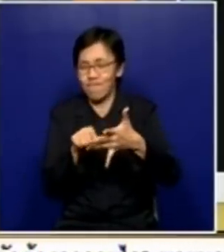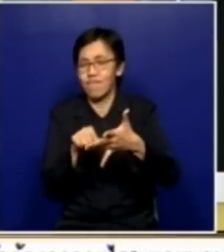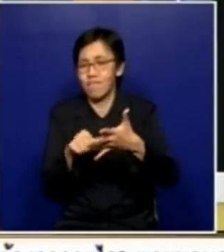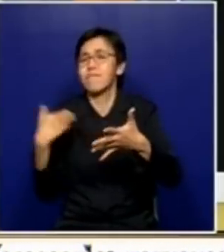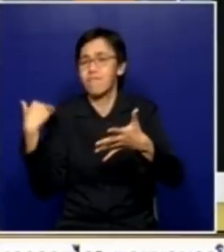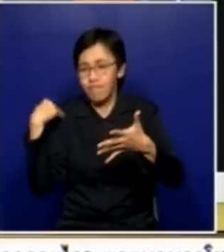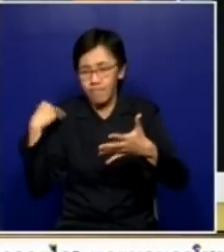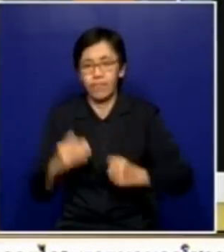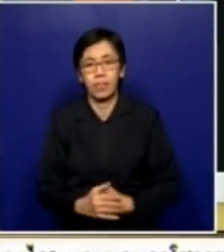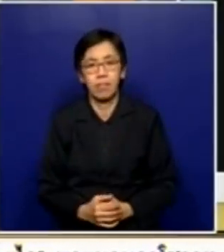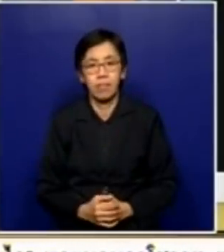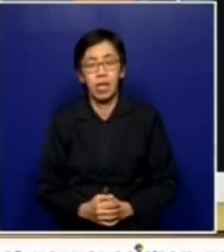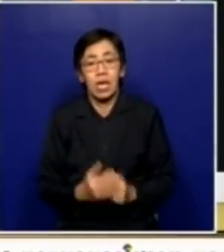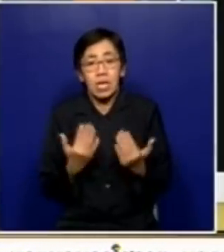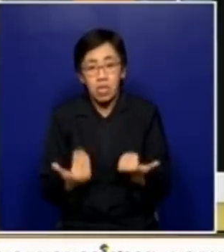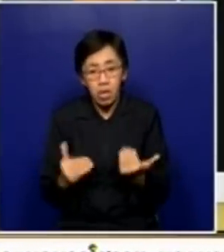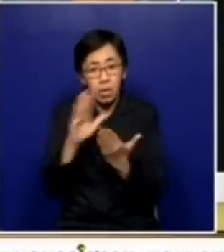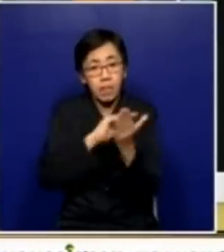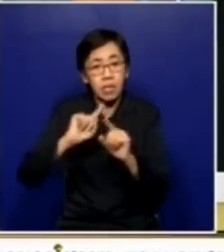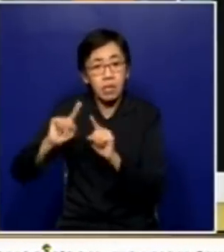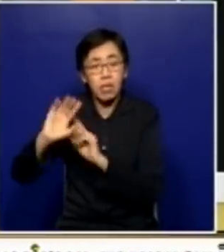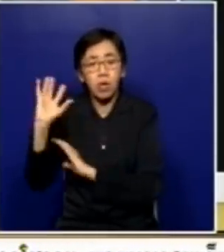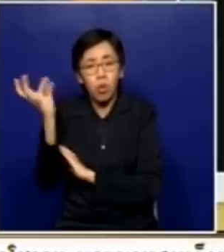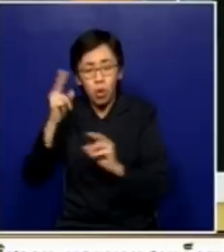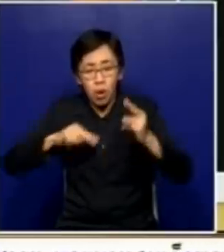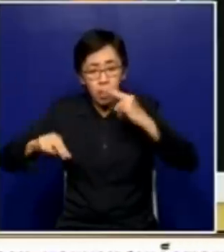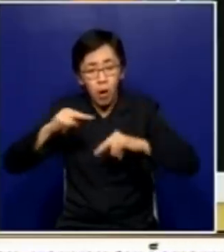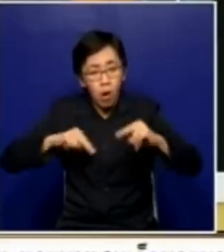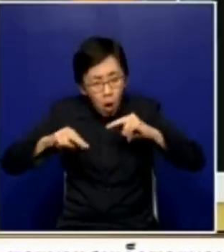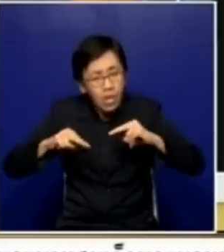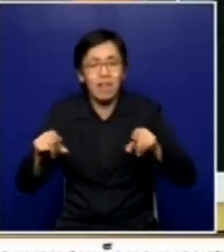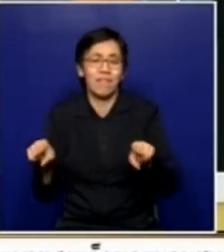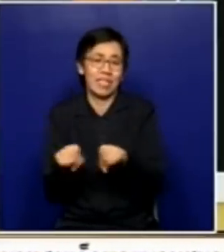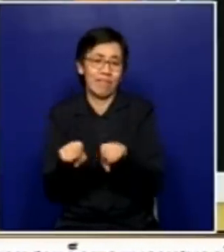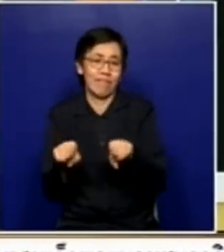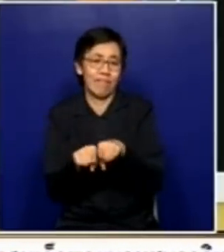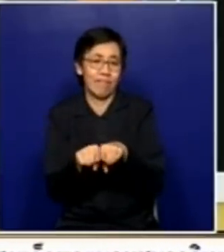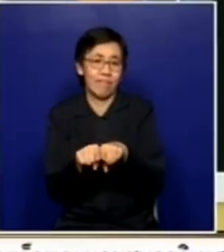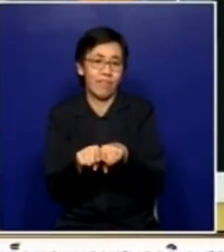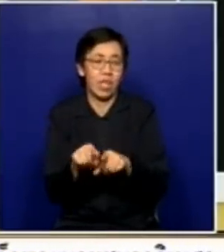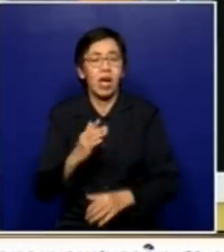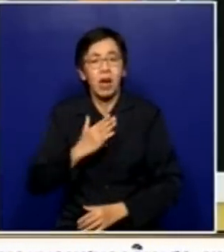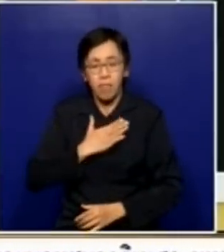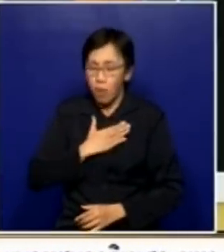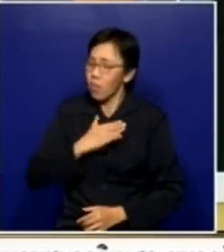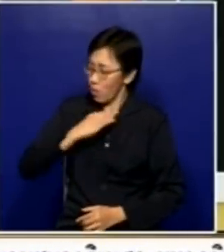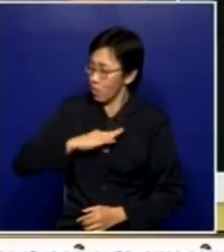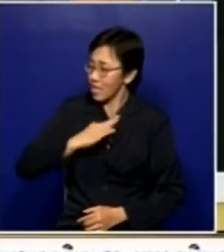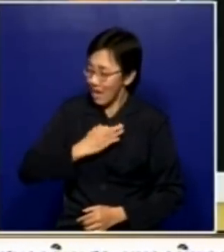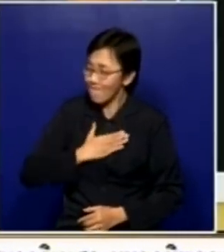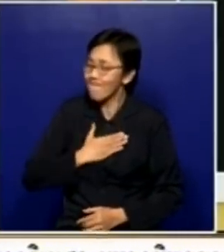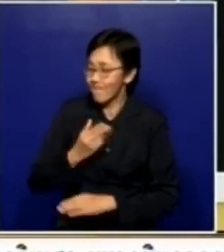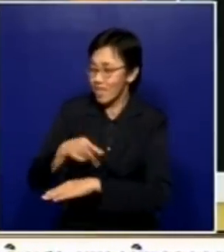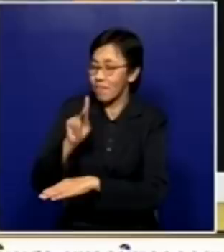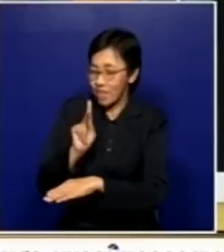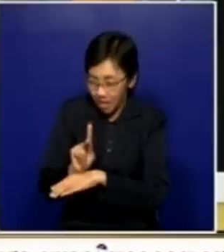ะในวันนี้แทบถปเทศทวโรปก่อปกของดวยระบอบแลหลกการเช่นนี้ซึผมกเชื่อว่าทท่านประทานและ